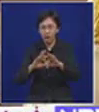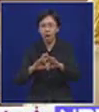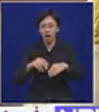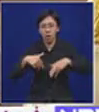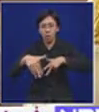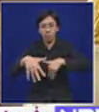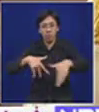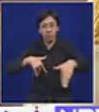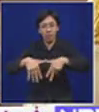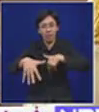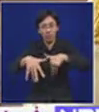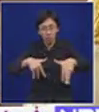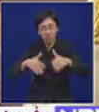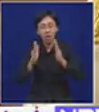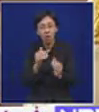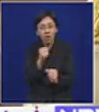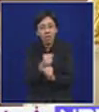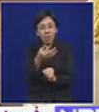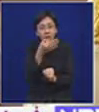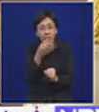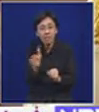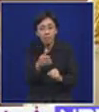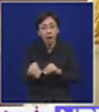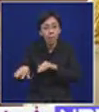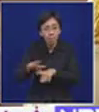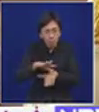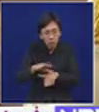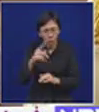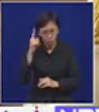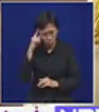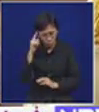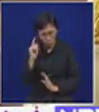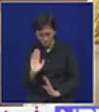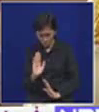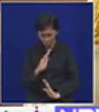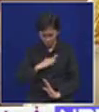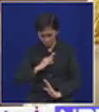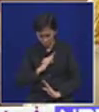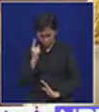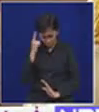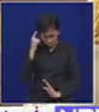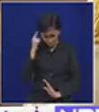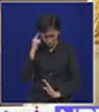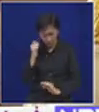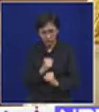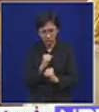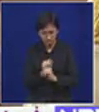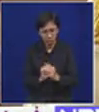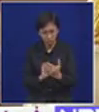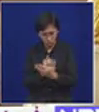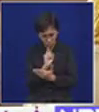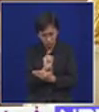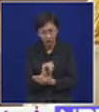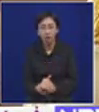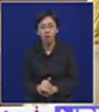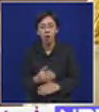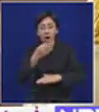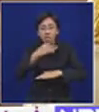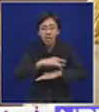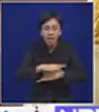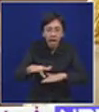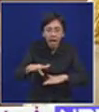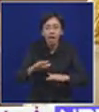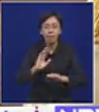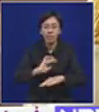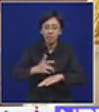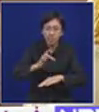พี่น้องประชาชนชาวประมงของประเทศนี้จะต้องมีความรู้ความเข้าใจแล้วทำในสิ่งที่ถูกต้องหวงแหนในทรัพยากร